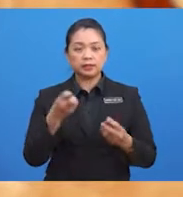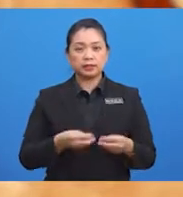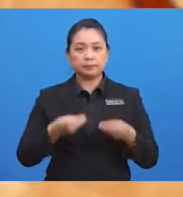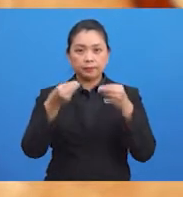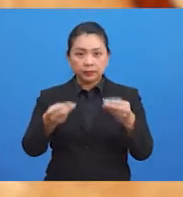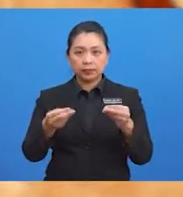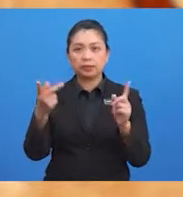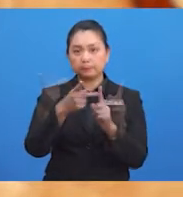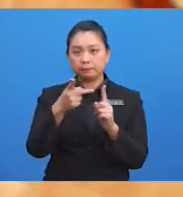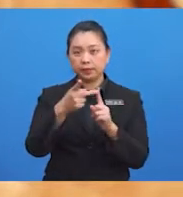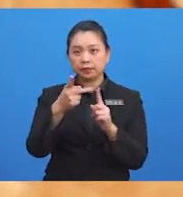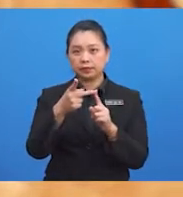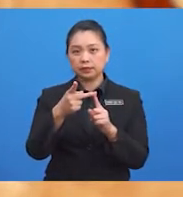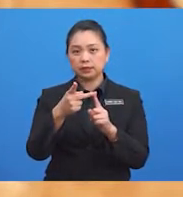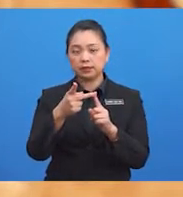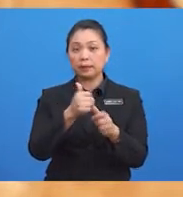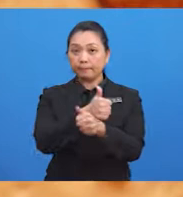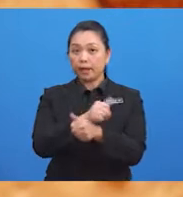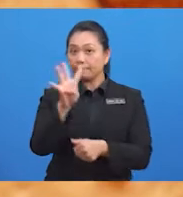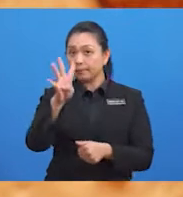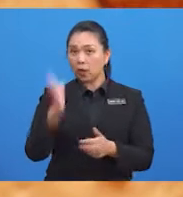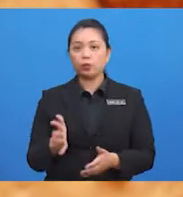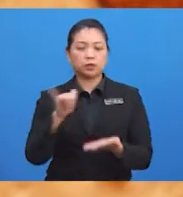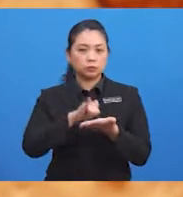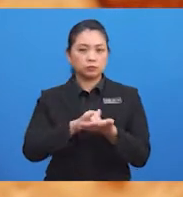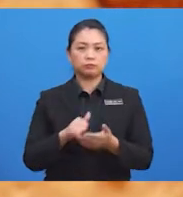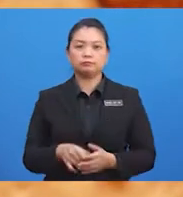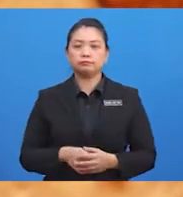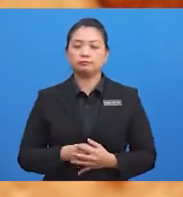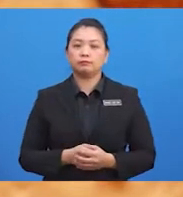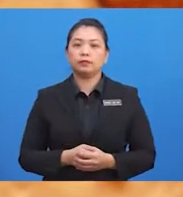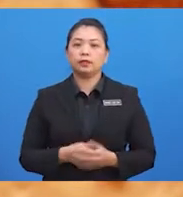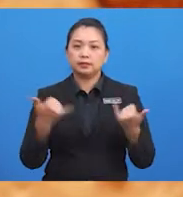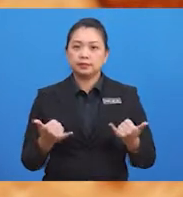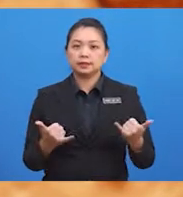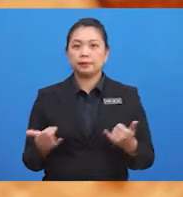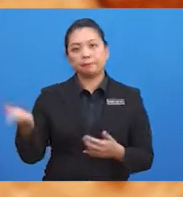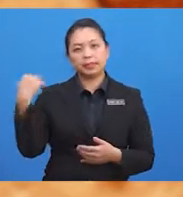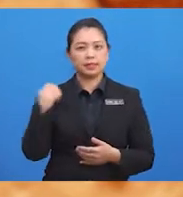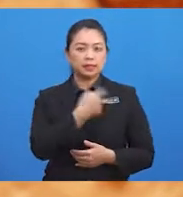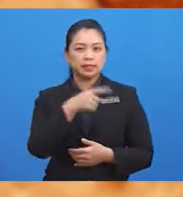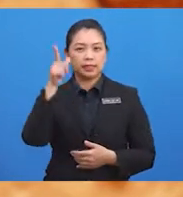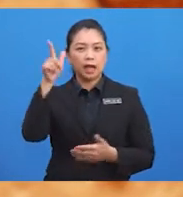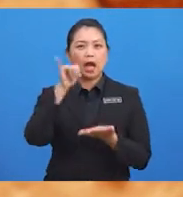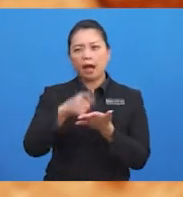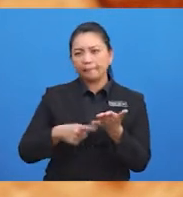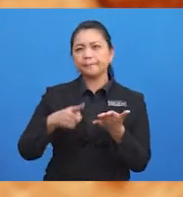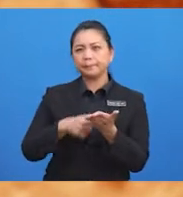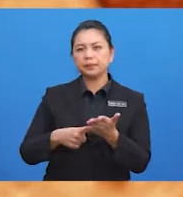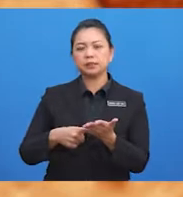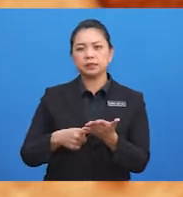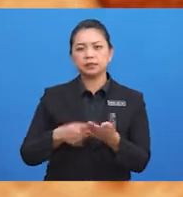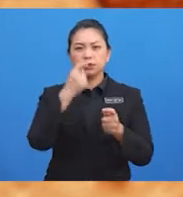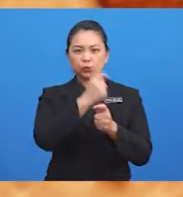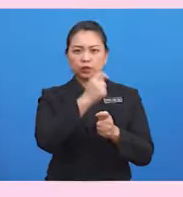diberikan kepada pembesar berempat ini Baiklah murid-murid sekarang Mari kita lihat Bulek apa